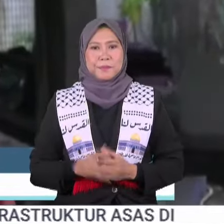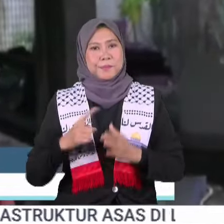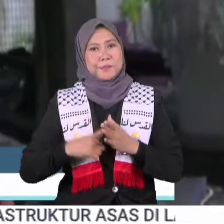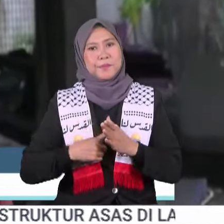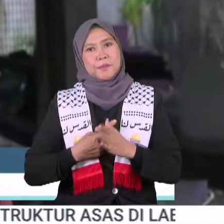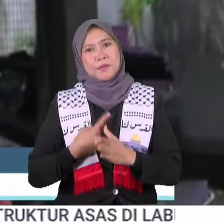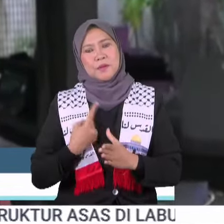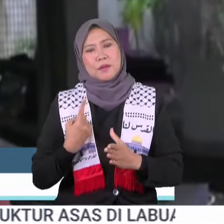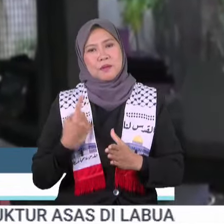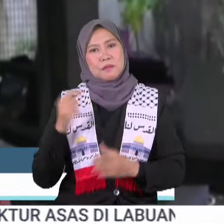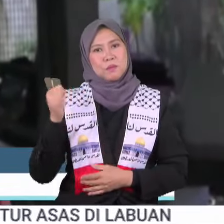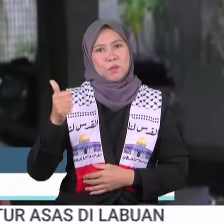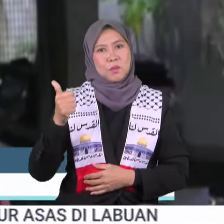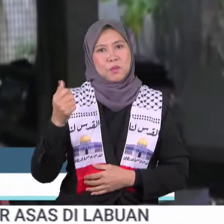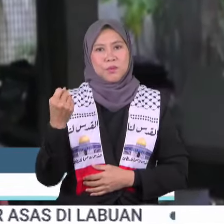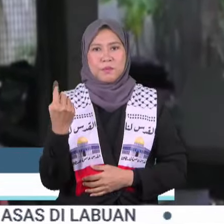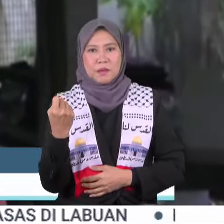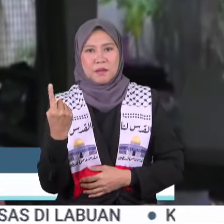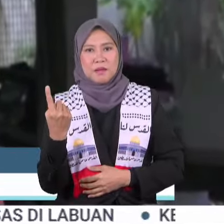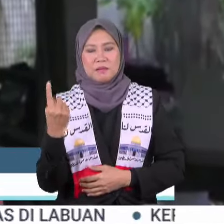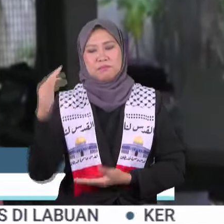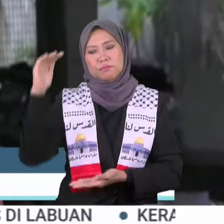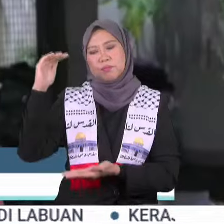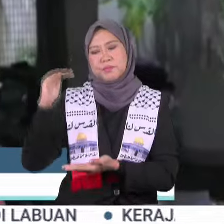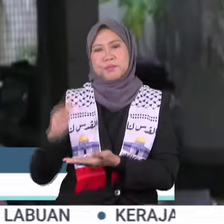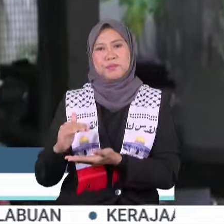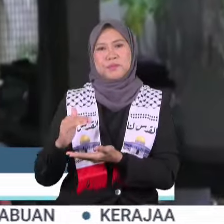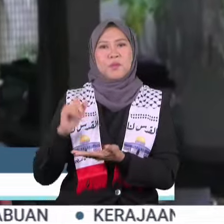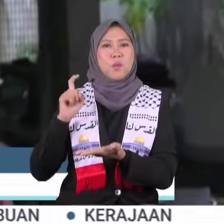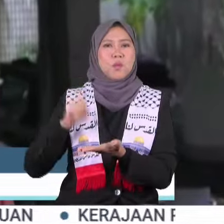bulan 10 11 tu